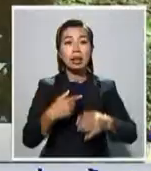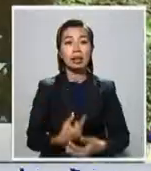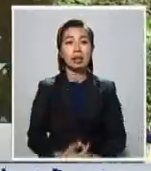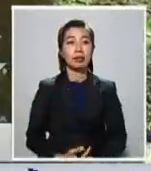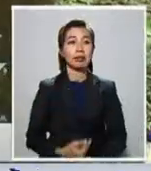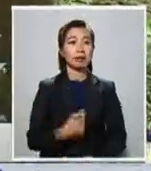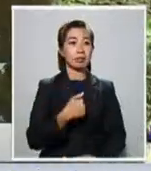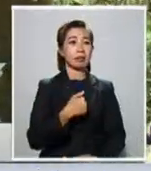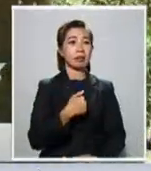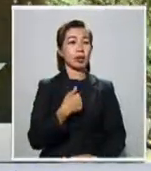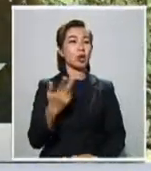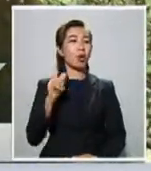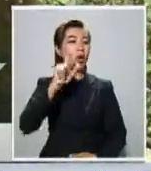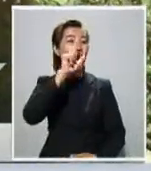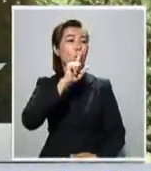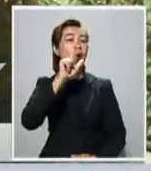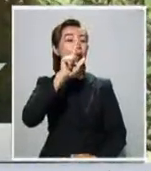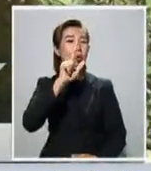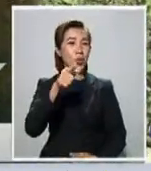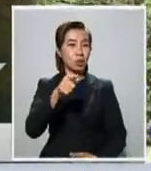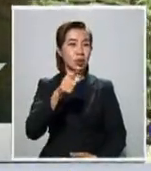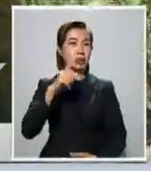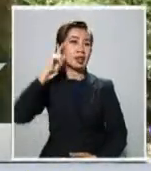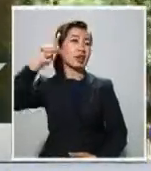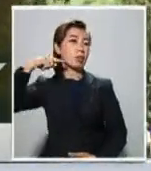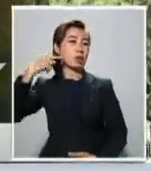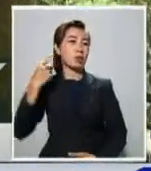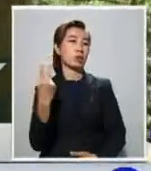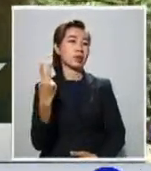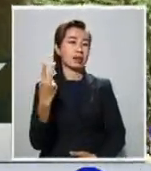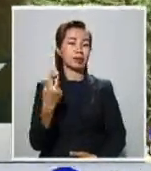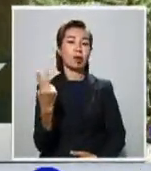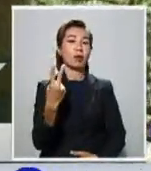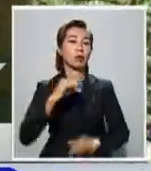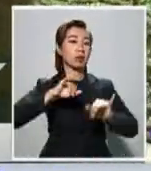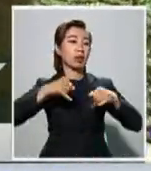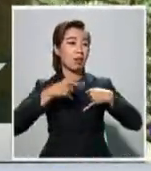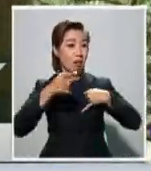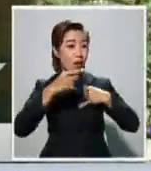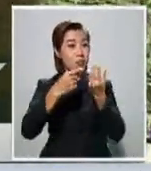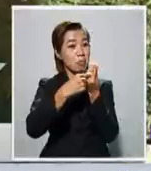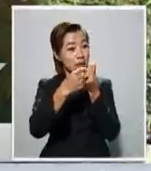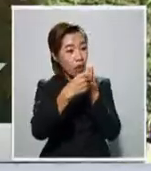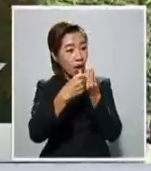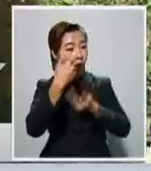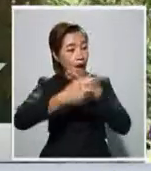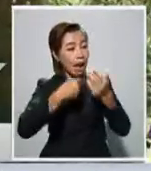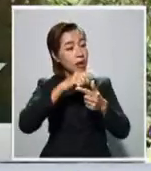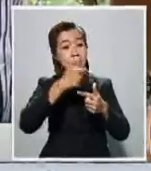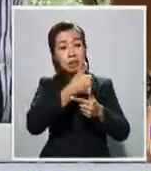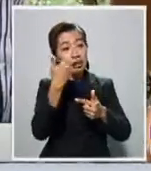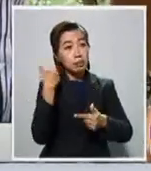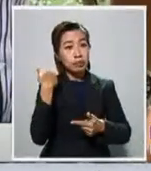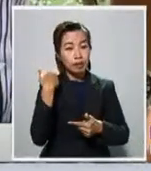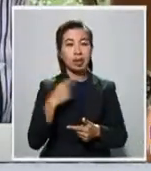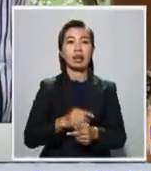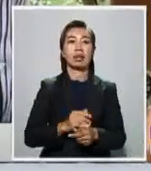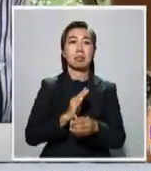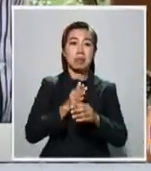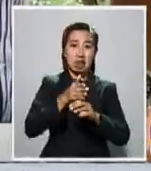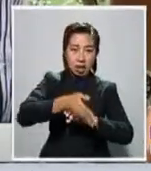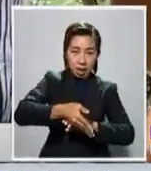ผมครับ คุณลุงสลิดแล้วคุณพี่ปานี เหรอ ไม่ได้ทำเงาะอย่างเดียวนะทำอะไรบ้างคะ มังคุด